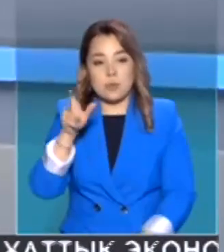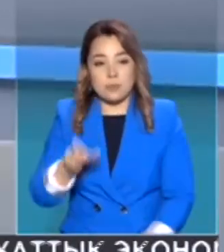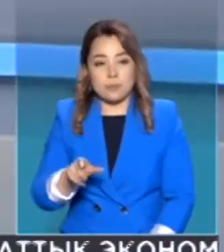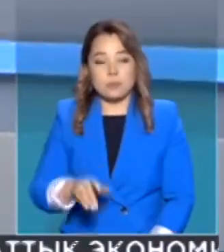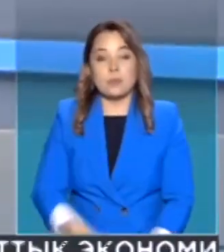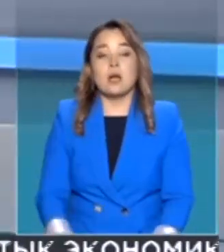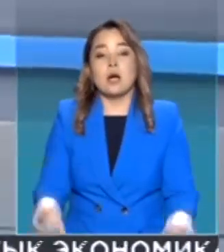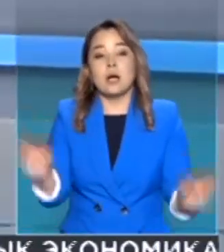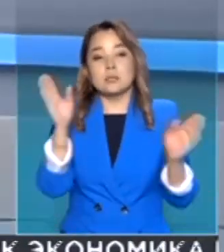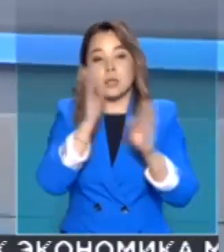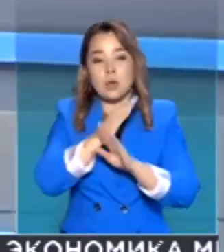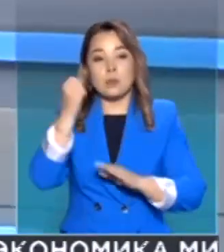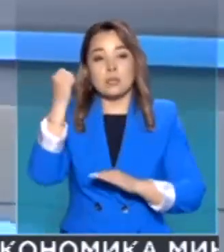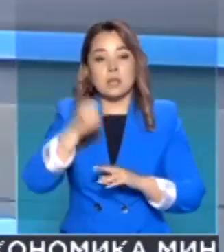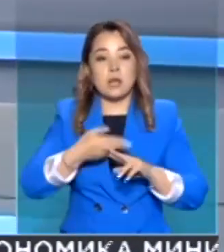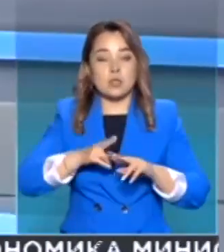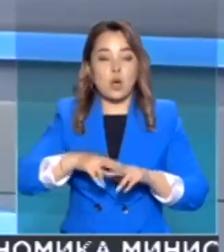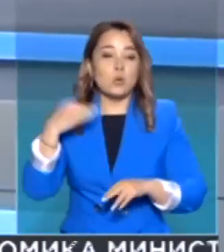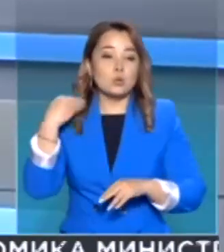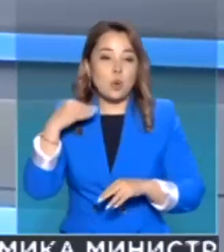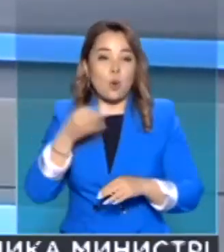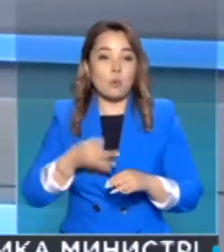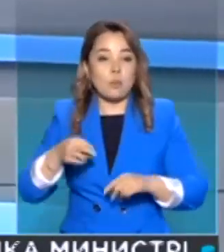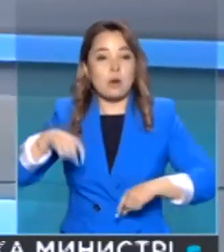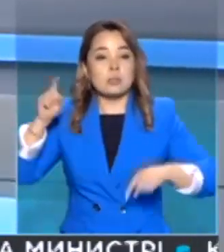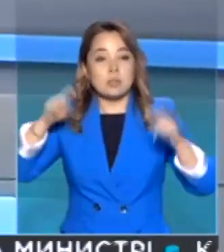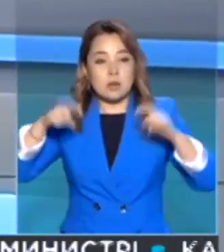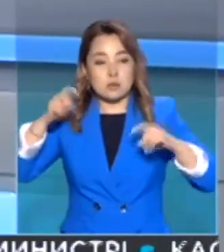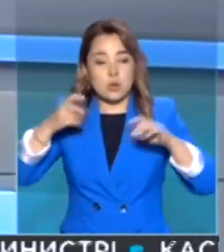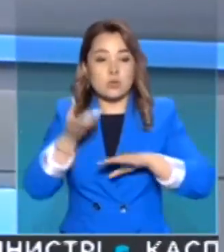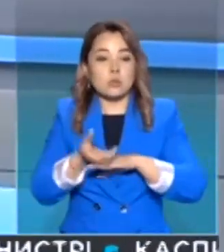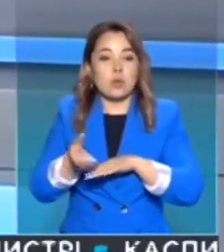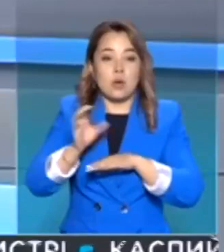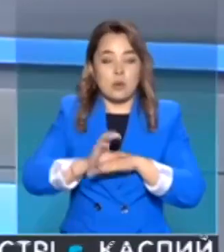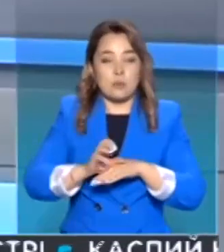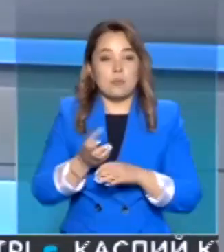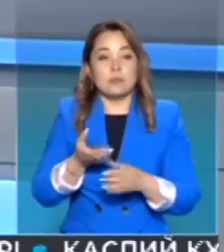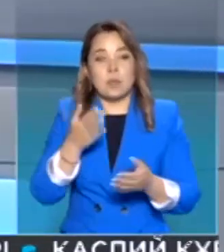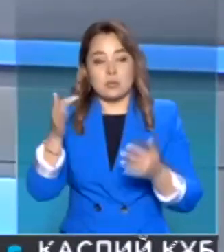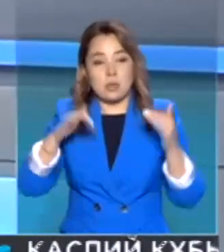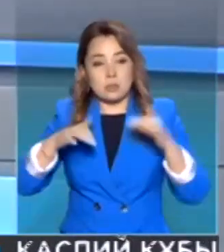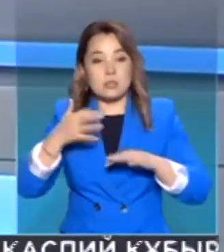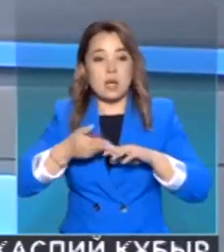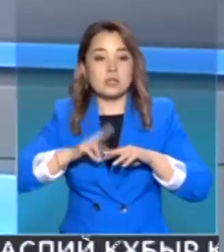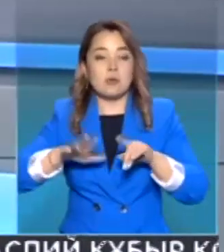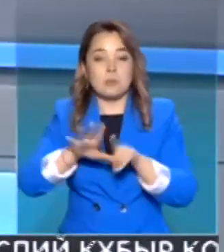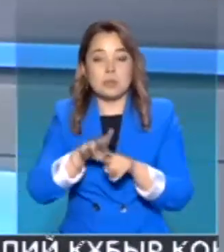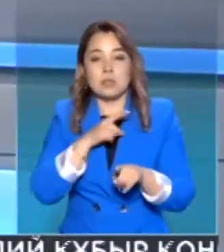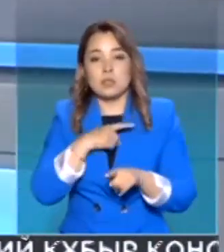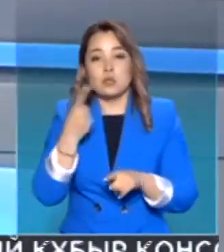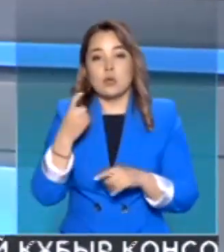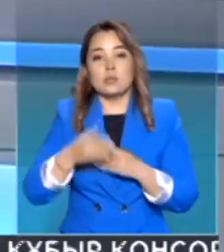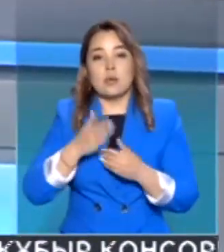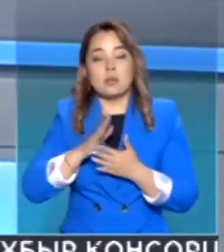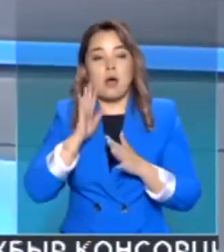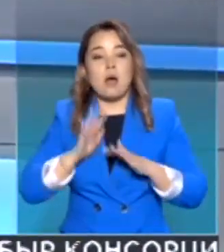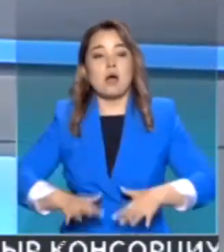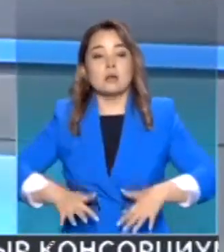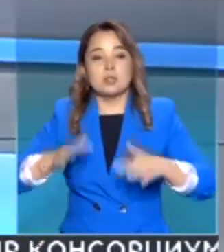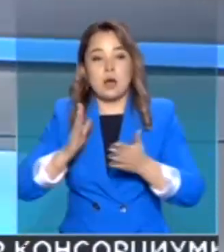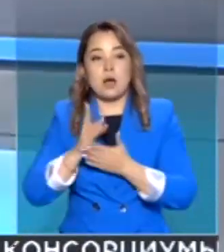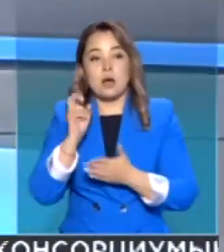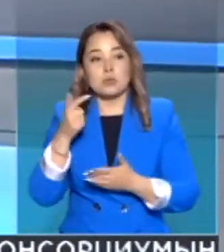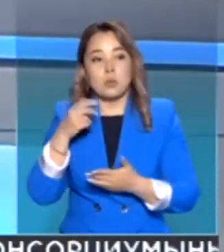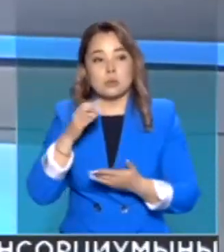Табигаттың тосын мінезі. Түркістан облысында төпілеп жауған нөсер жұртты әбігерге салды. Тасқыннан 100-ден астам ауланы су басып,